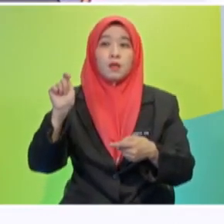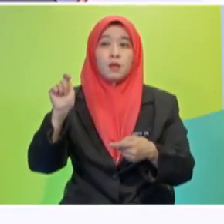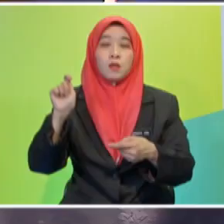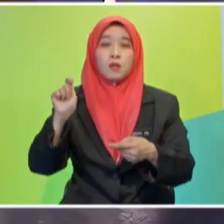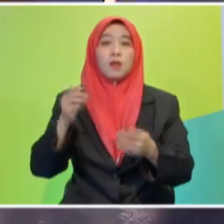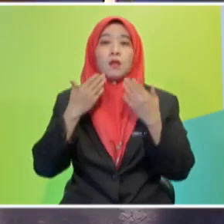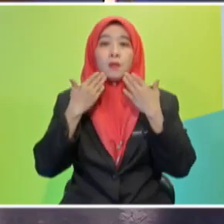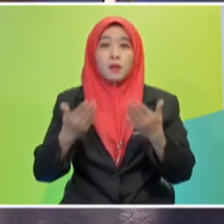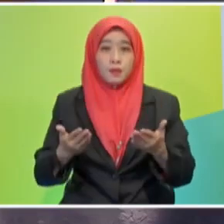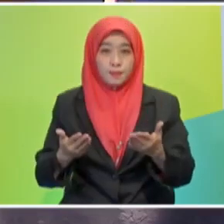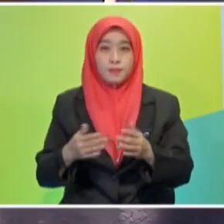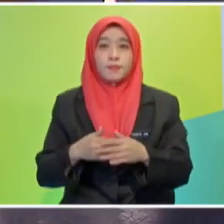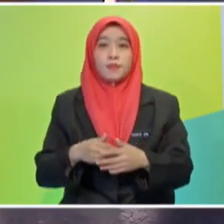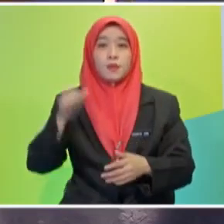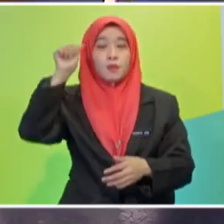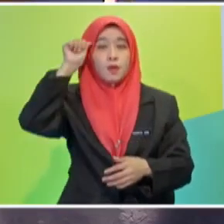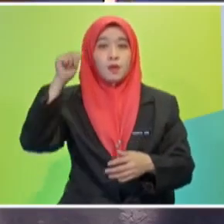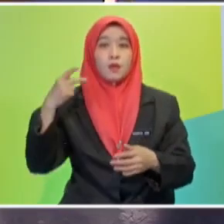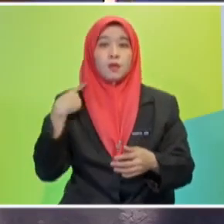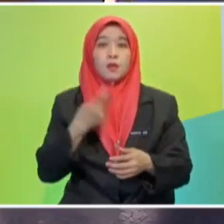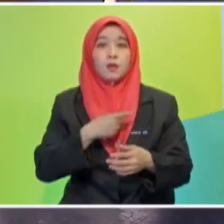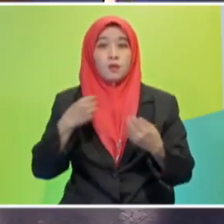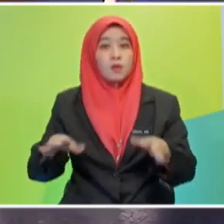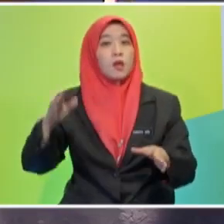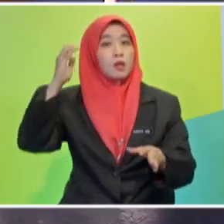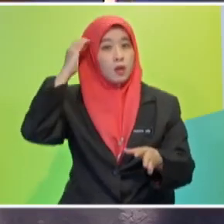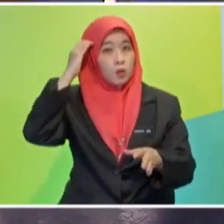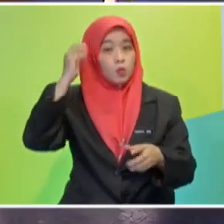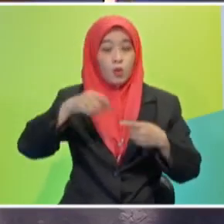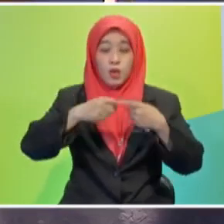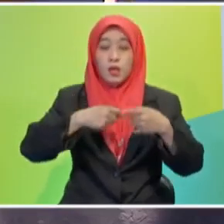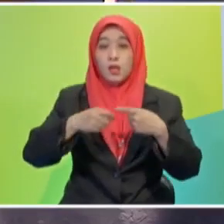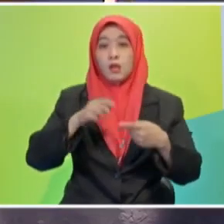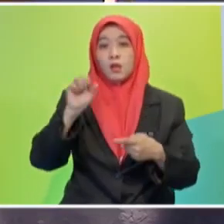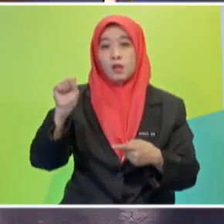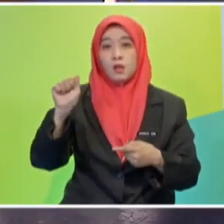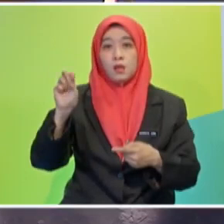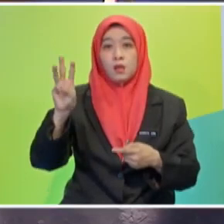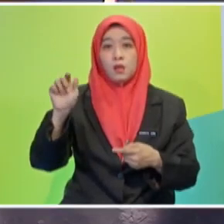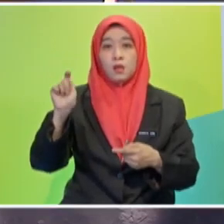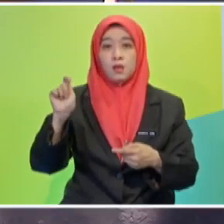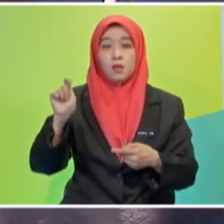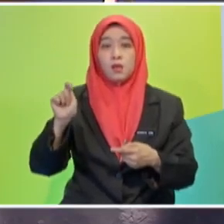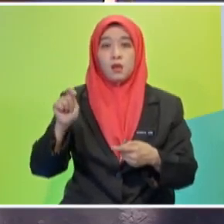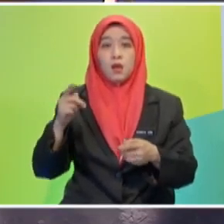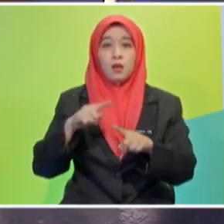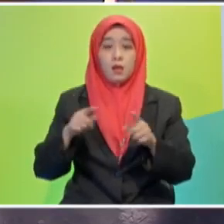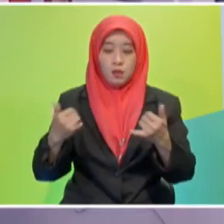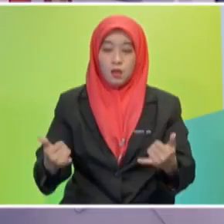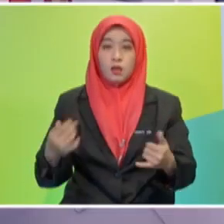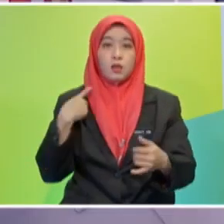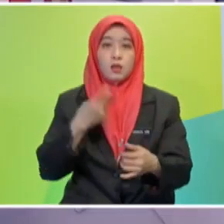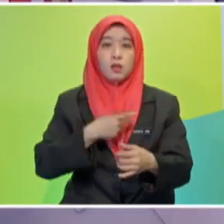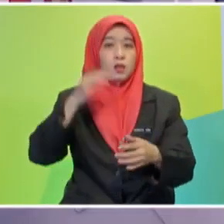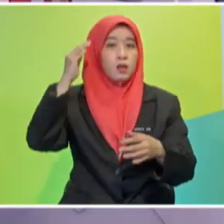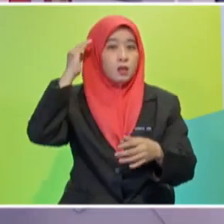Baik, cikgu. Okey, seterusnya kita dah kenal pasti kedudukan tali sawat, kemudian kita kenal pasti pula kedudukan. Okey, ni namanya komponennya